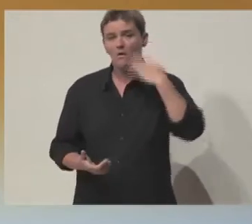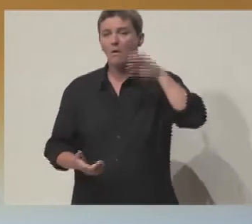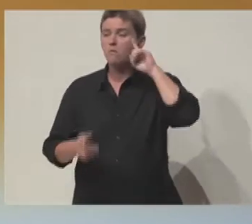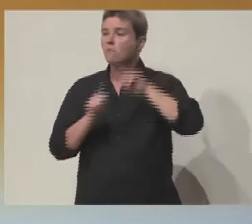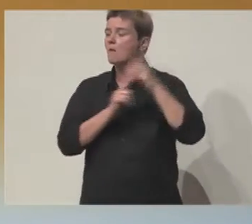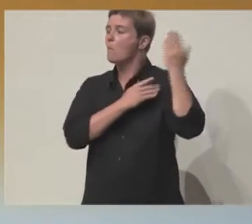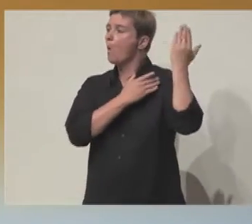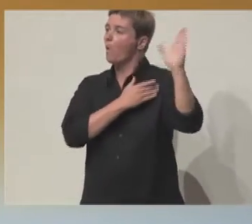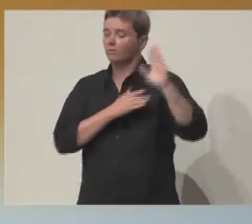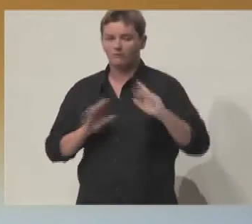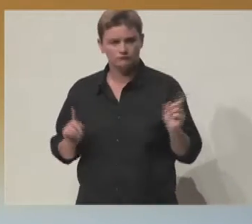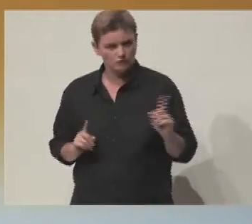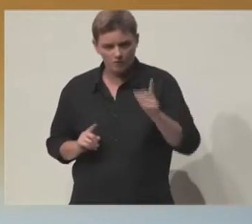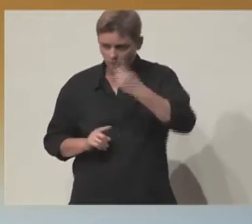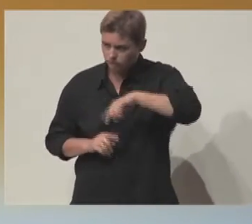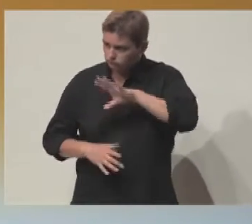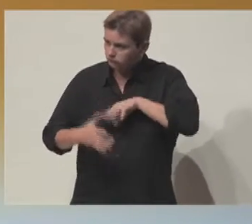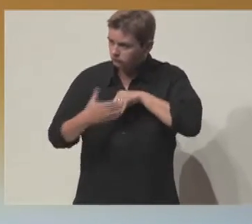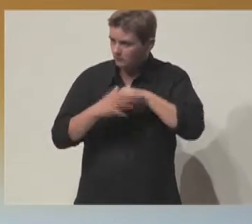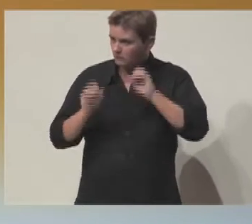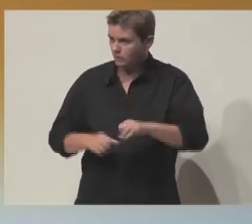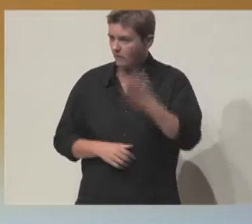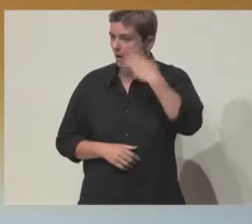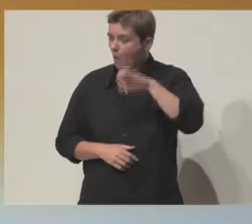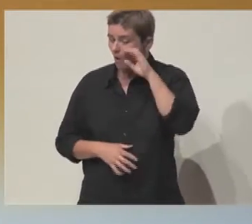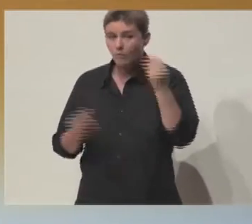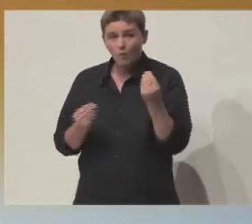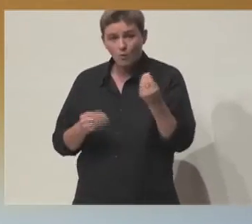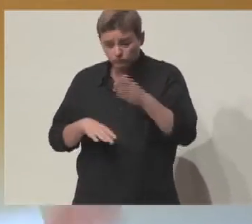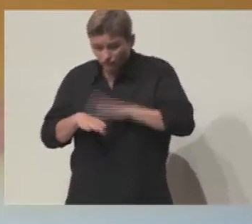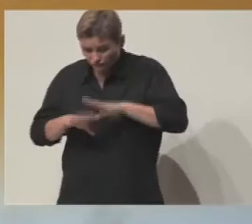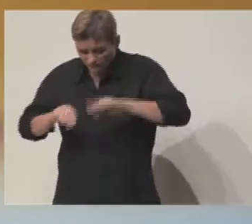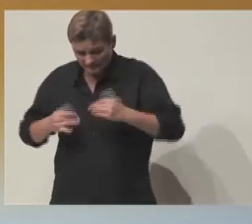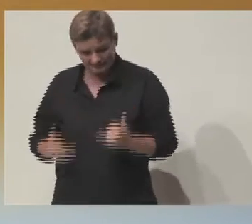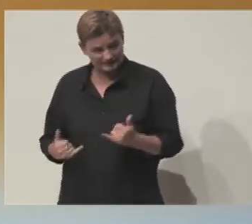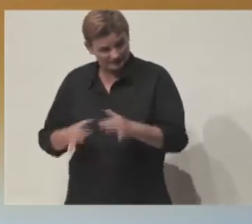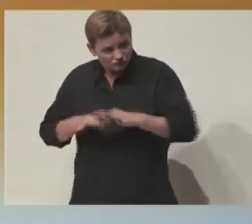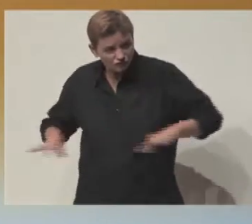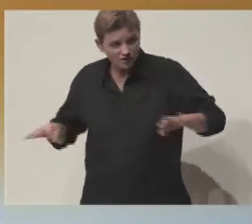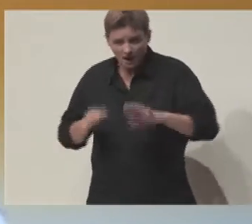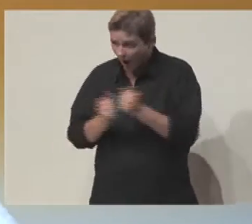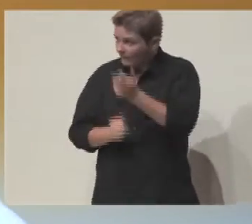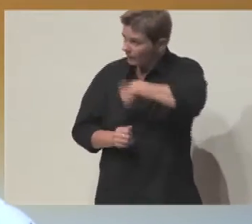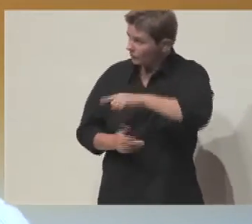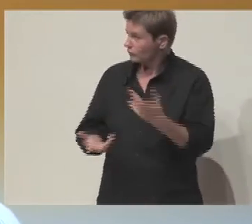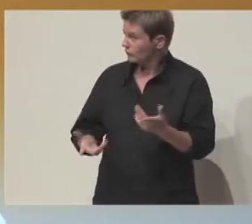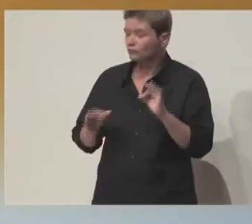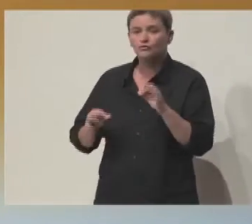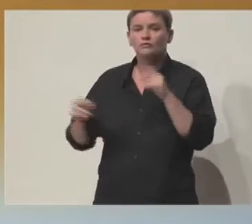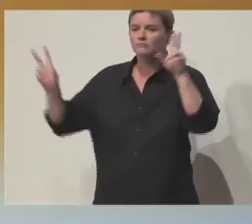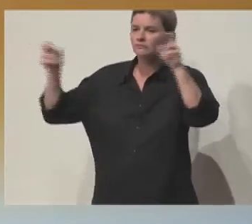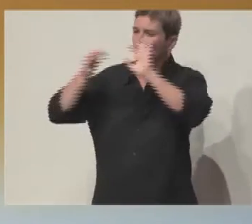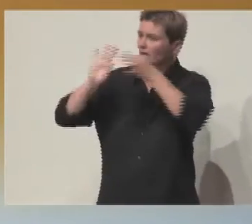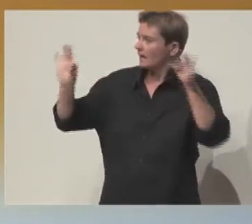c'est une affaire pour nous l'europe c'est chez nous l'europe c'est nous derrière nous il ya notre slogan